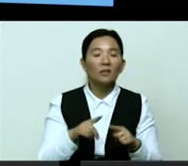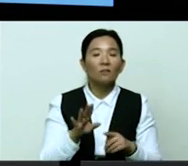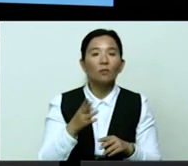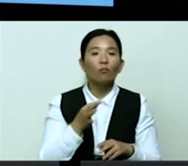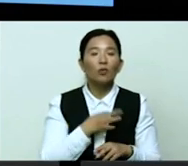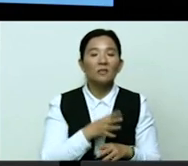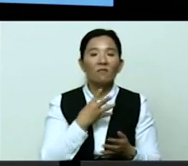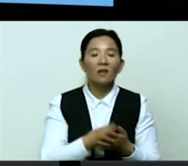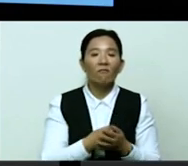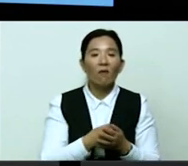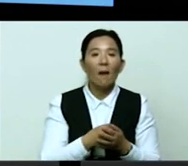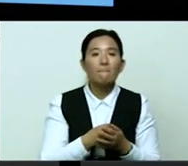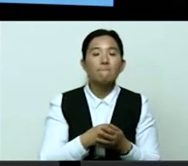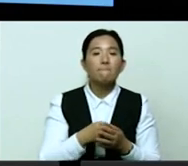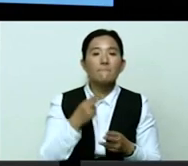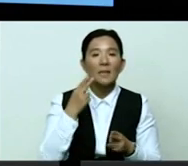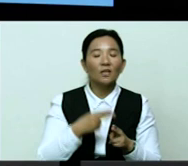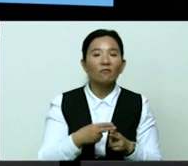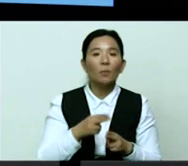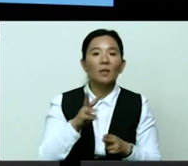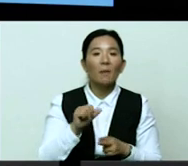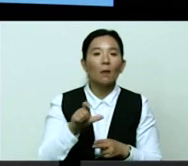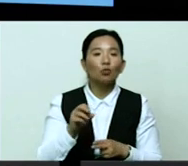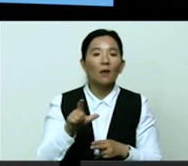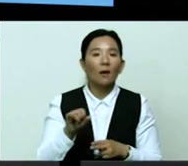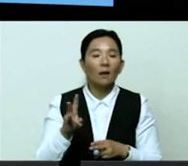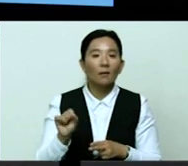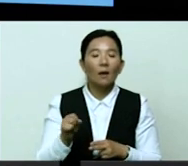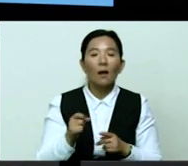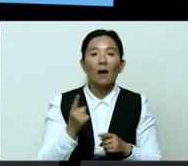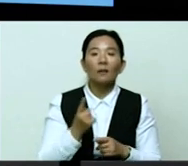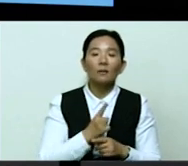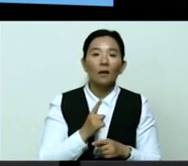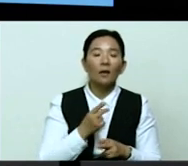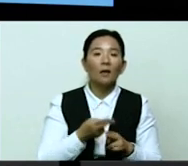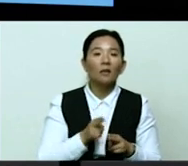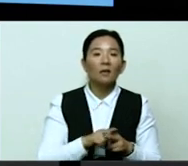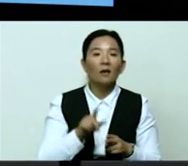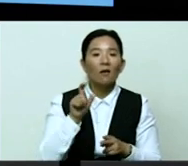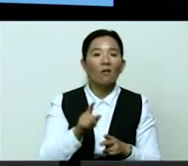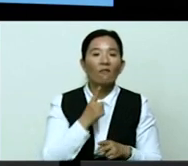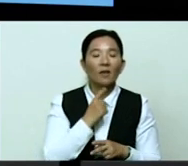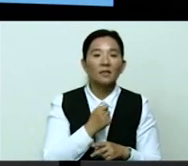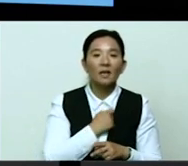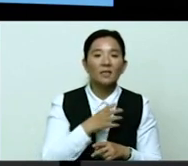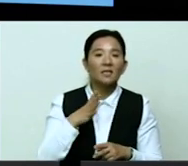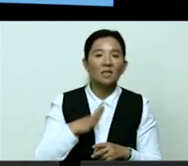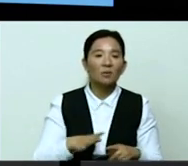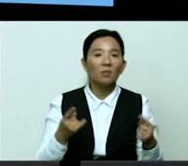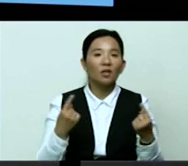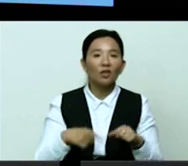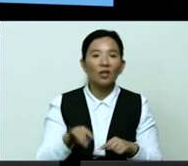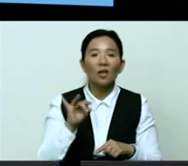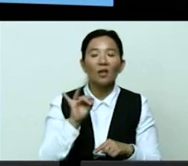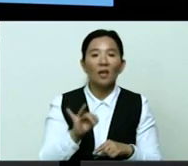своего младшего брата, султана Махмудхана. Однако войска терпят поражение,